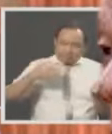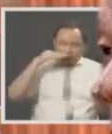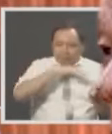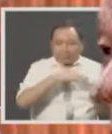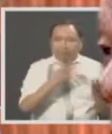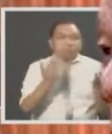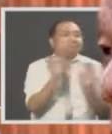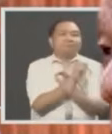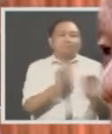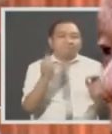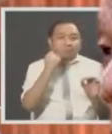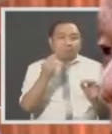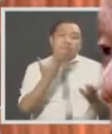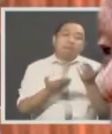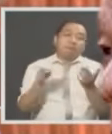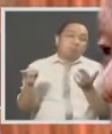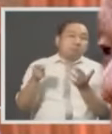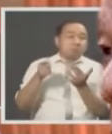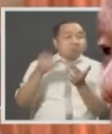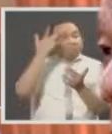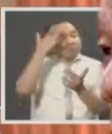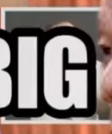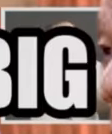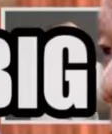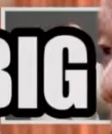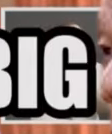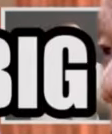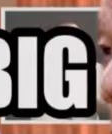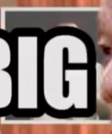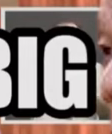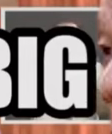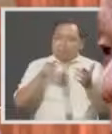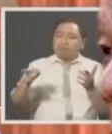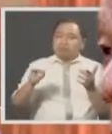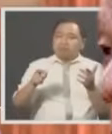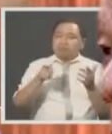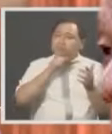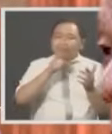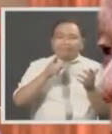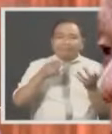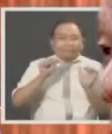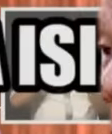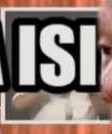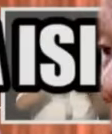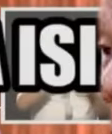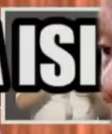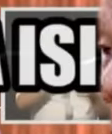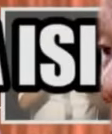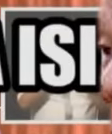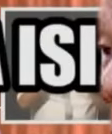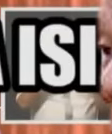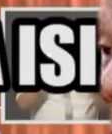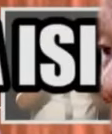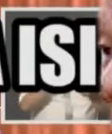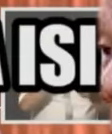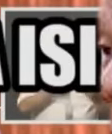6 na taon. Maaring bulero lang, maaring magaan ang bibig. Maaaring kung ano nung sinasabi, basta kung unang